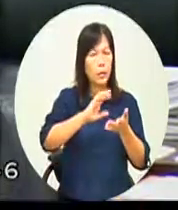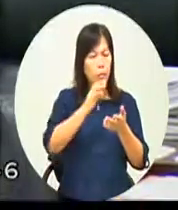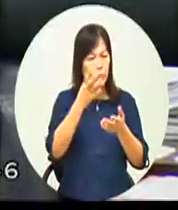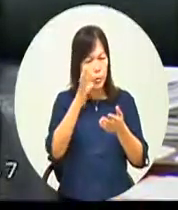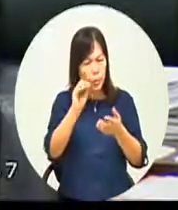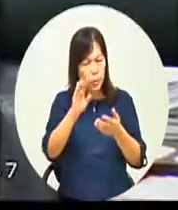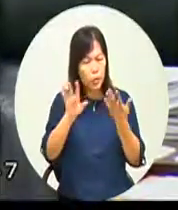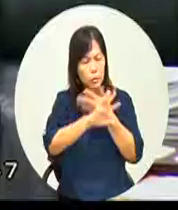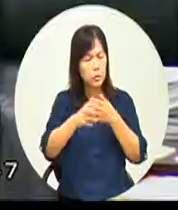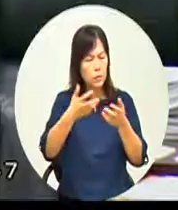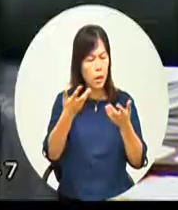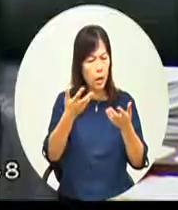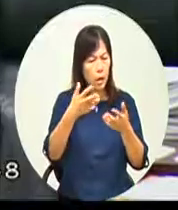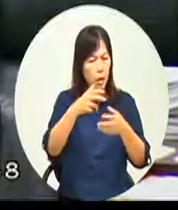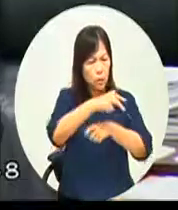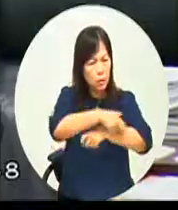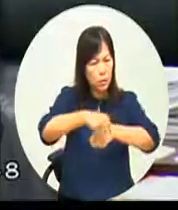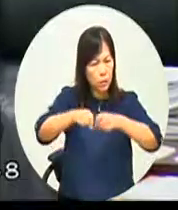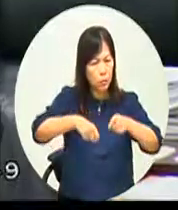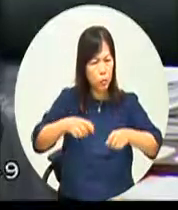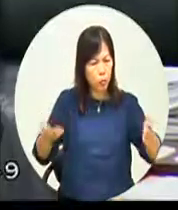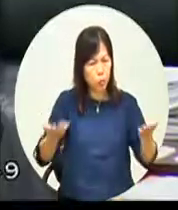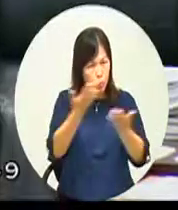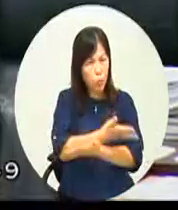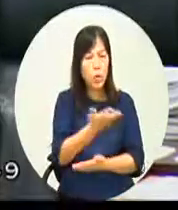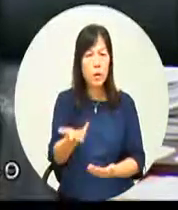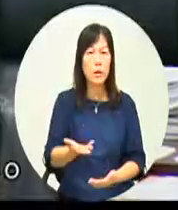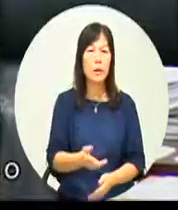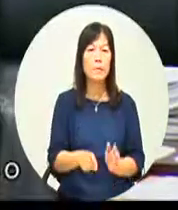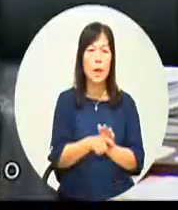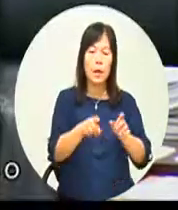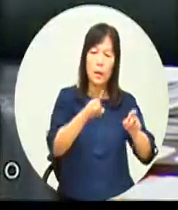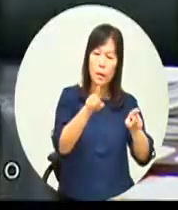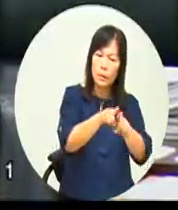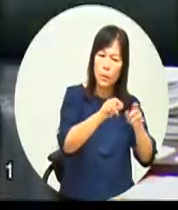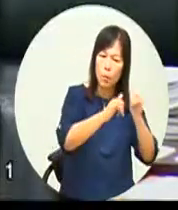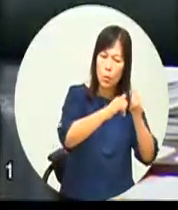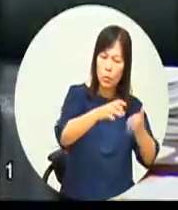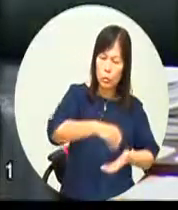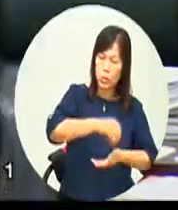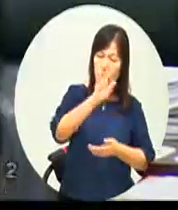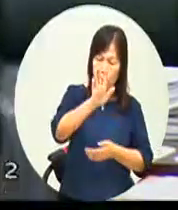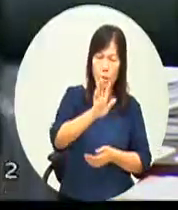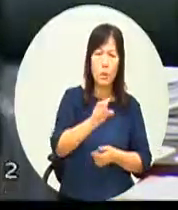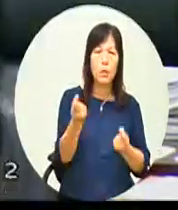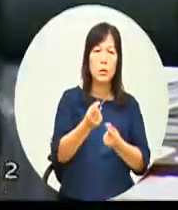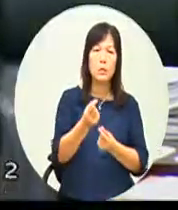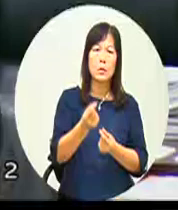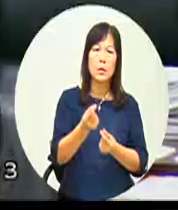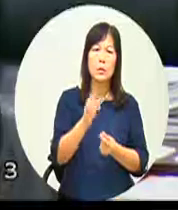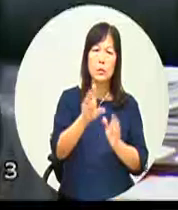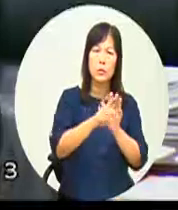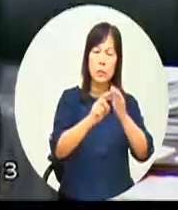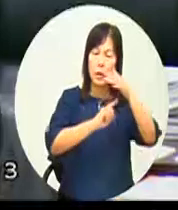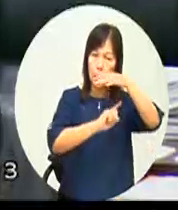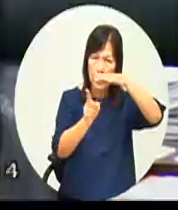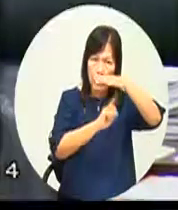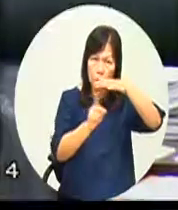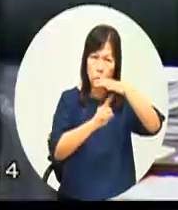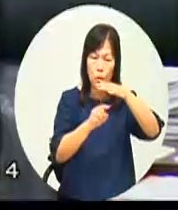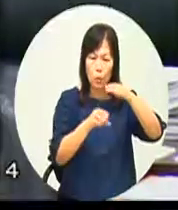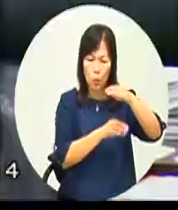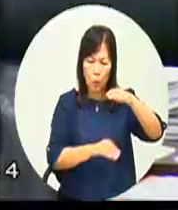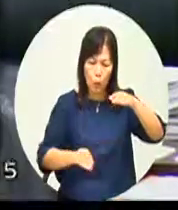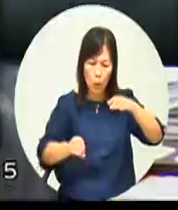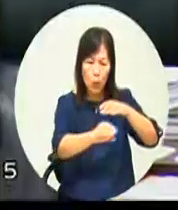方案可以来做？就是说他们民众也有特别提到，其实你的高速公路的匝道